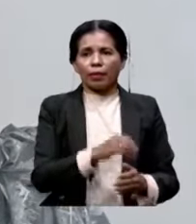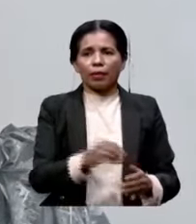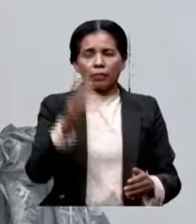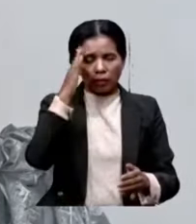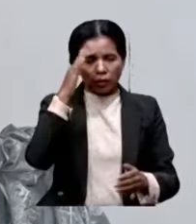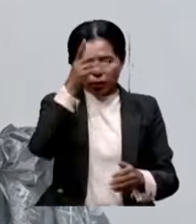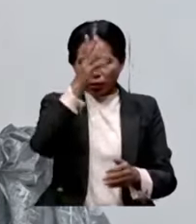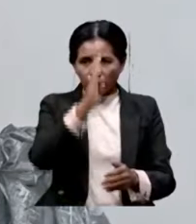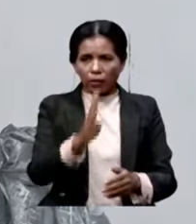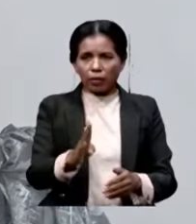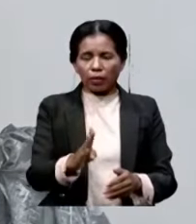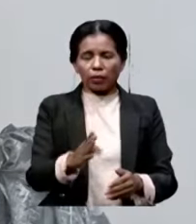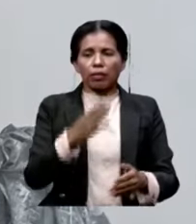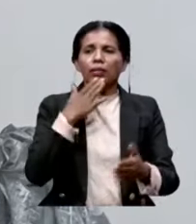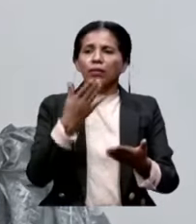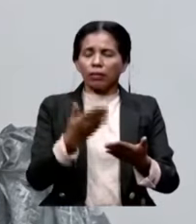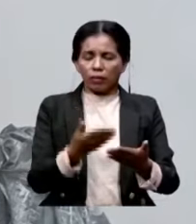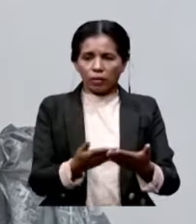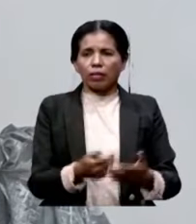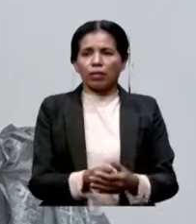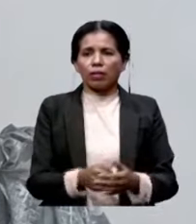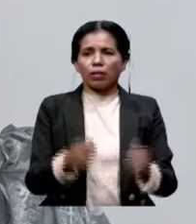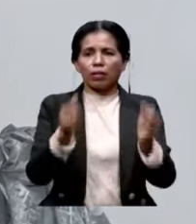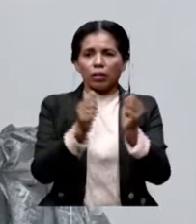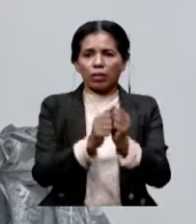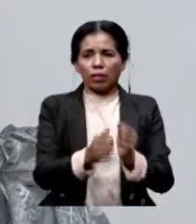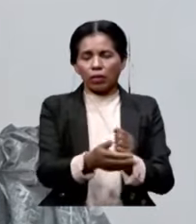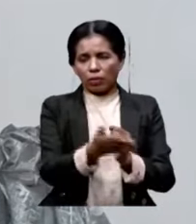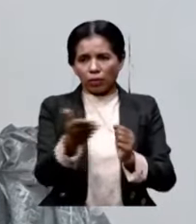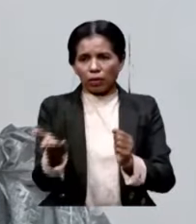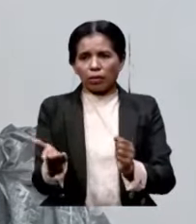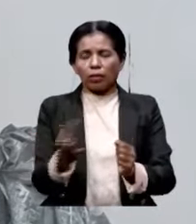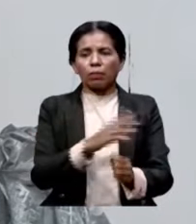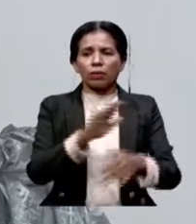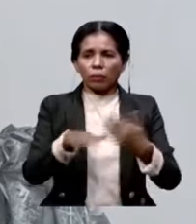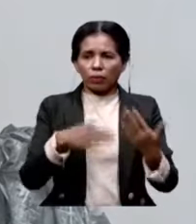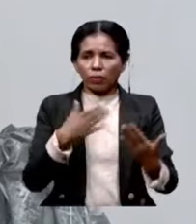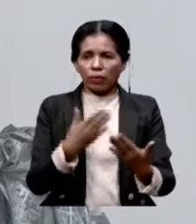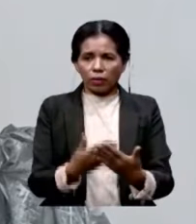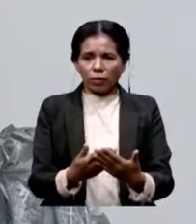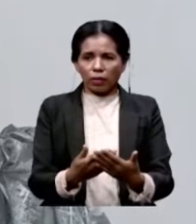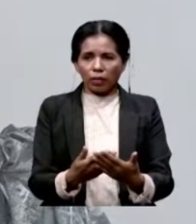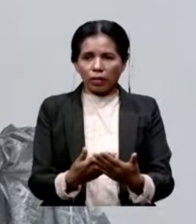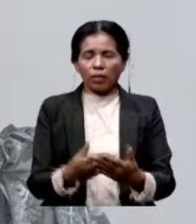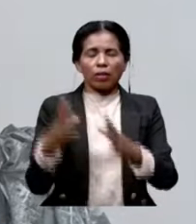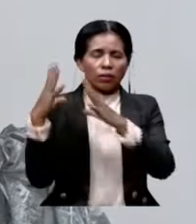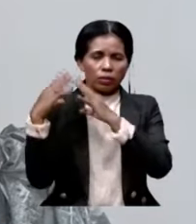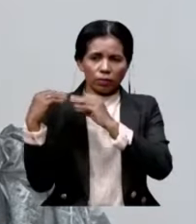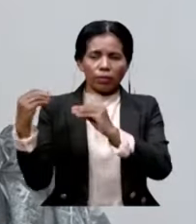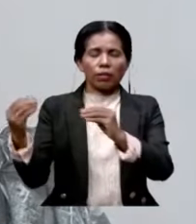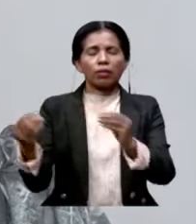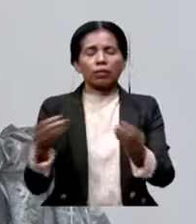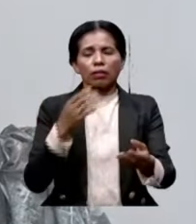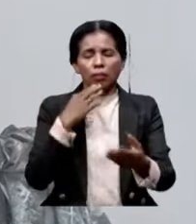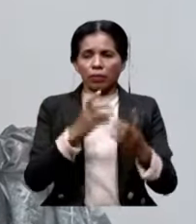semaroma nebiye. Kodi habot kajekar sarani. Do esperança e amor.